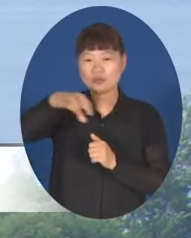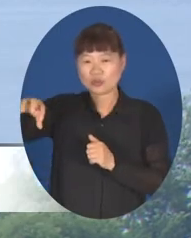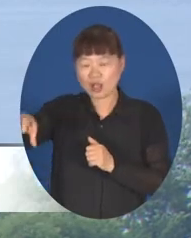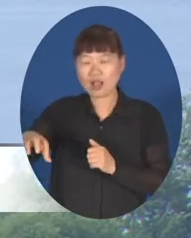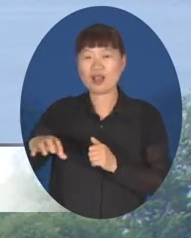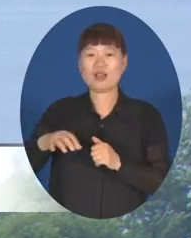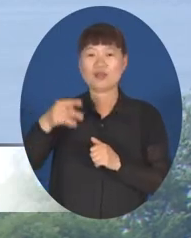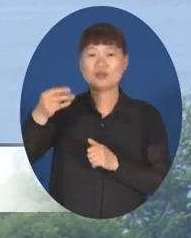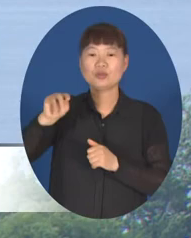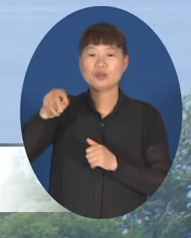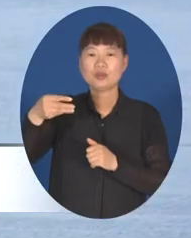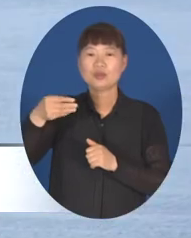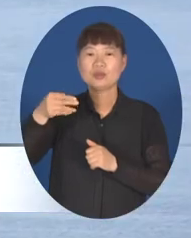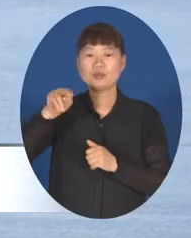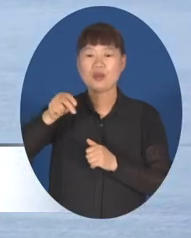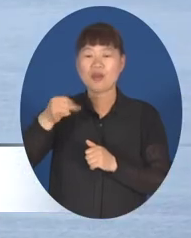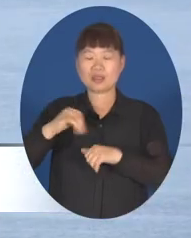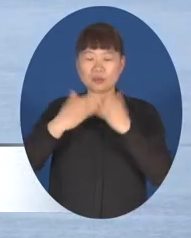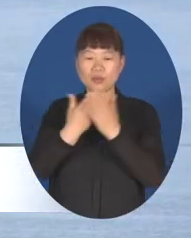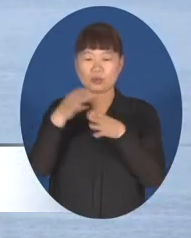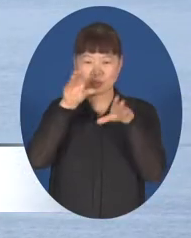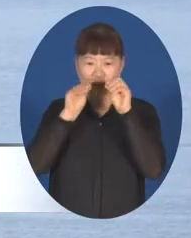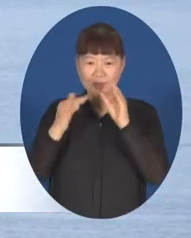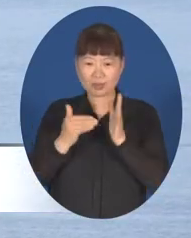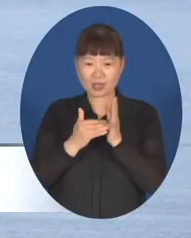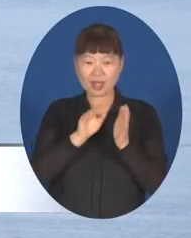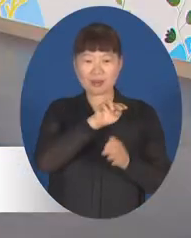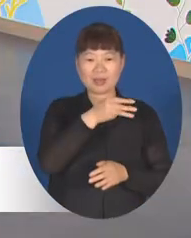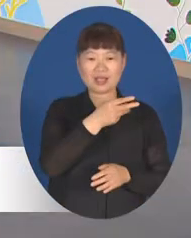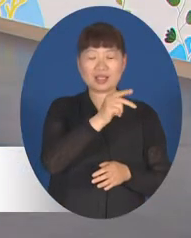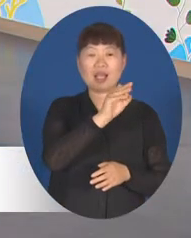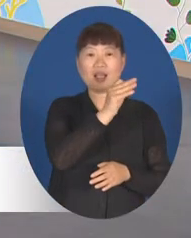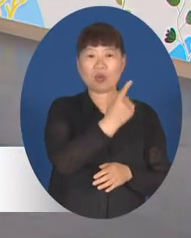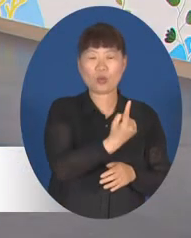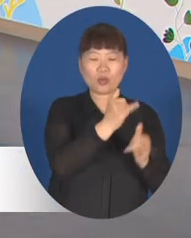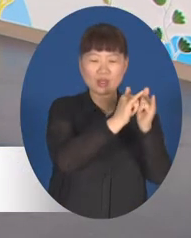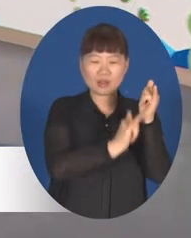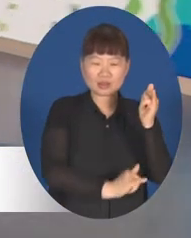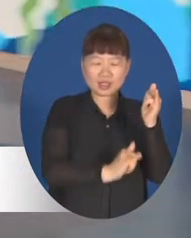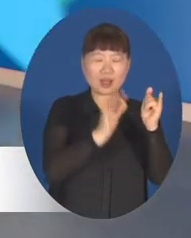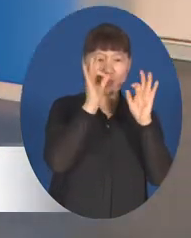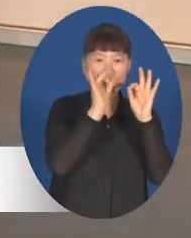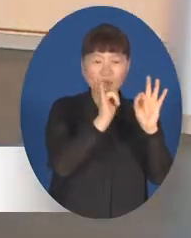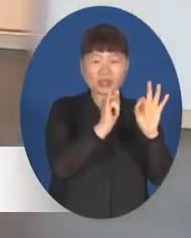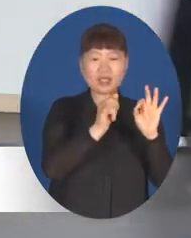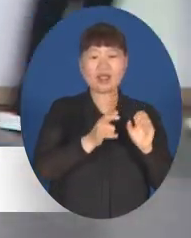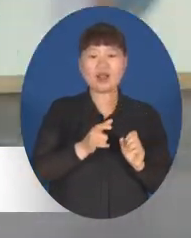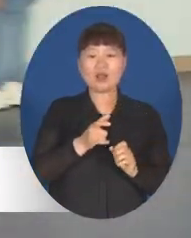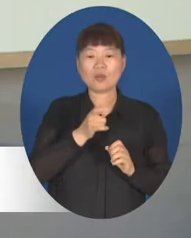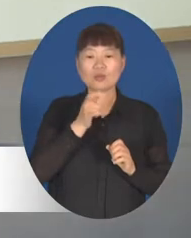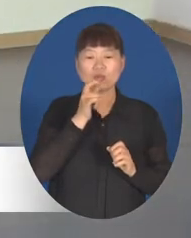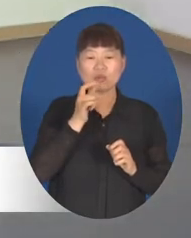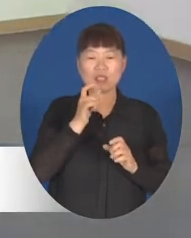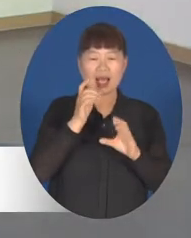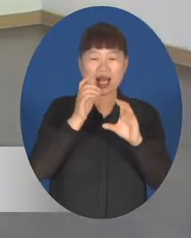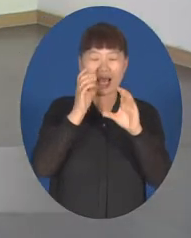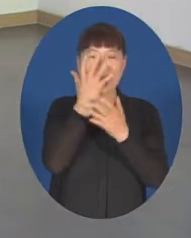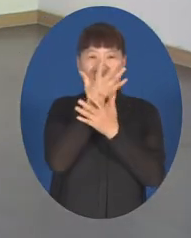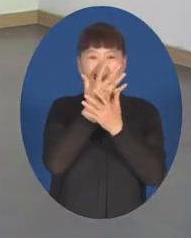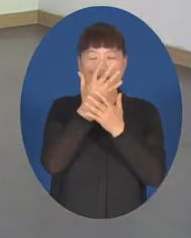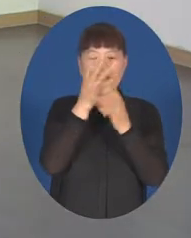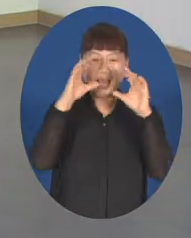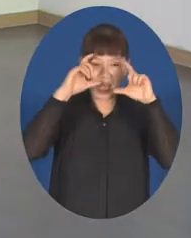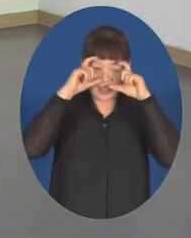두물머리 까지 눈에 담습니다 한쪽엔 팔당호의 역사를 쭉 거슬러 볼 수 있는 물환경 전시관의 자리에 있습니다